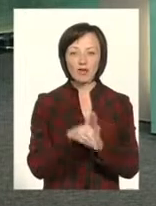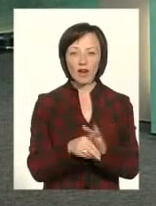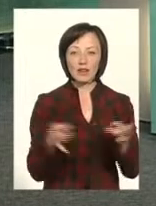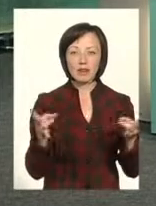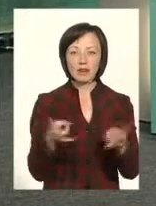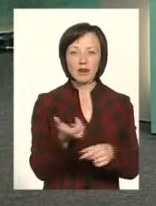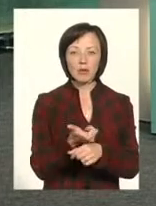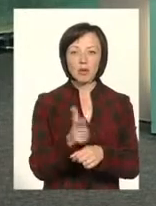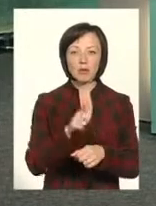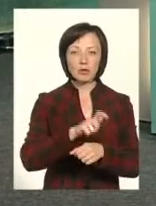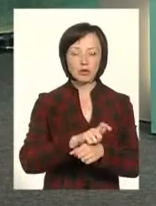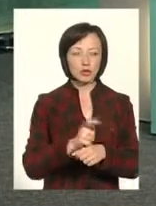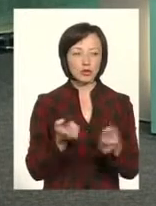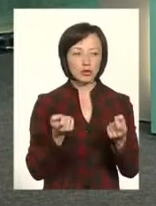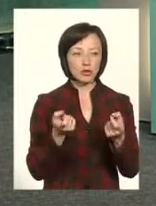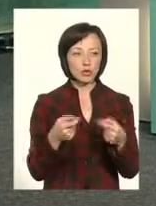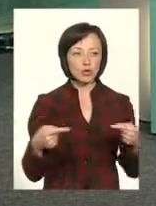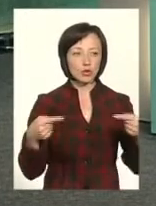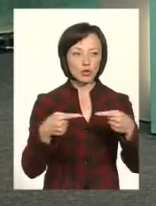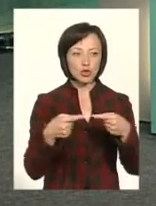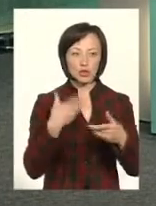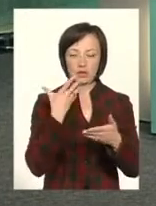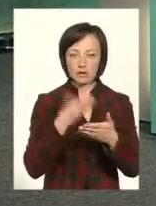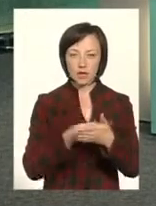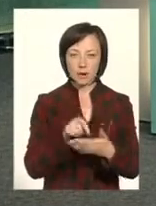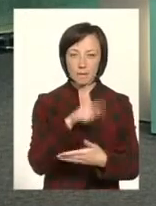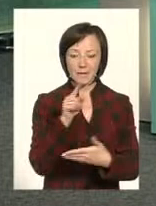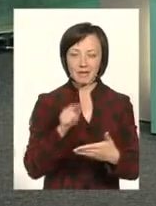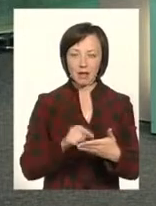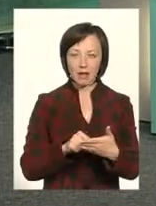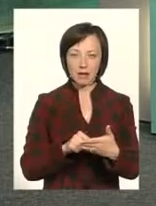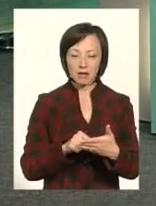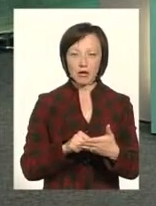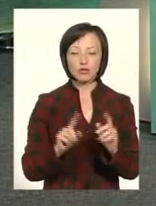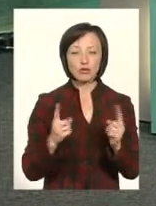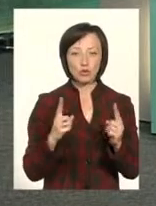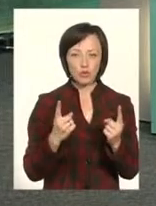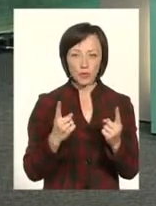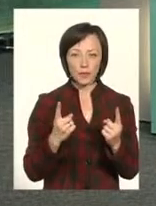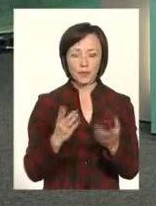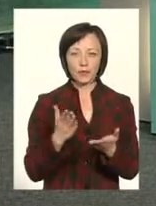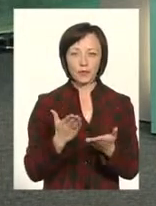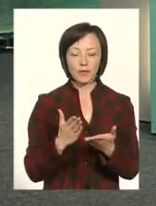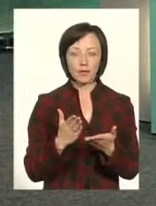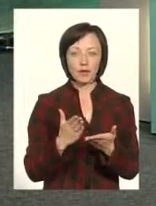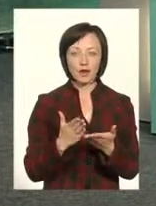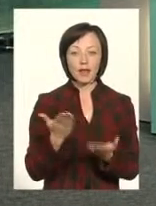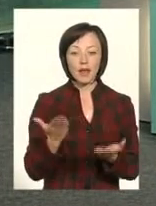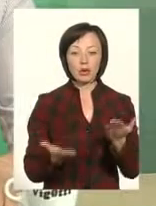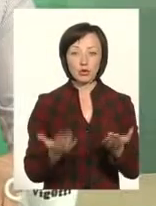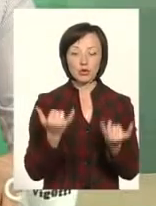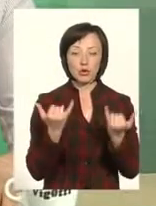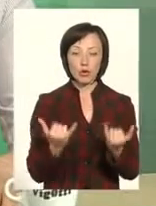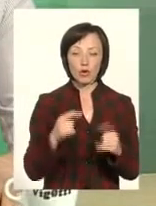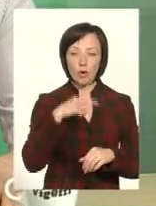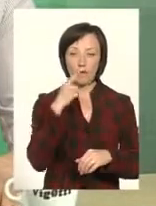якби більше трошки уточнити своє питання було глядачу. Чому? Тому що якщо сьогодні